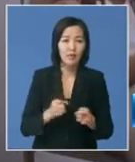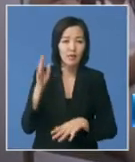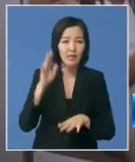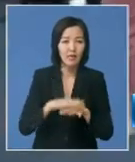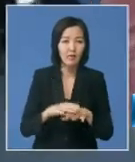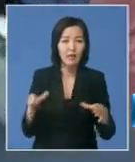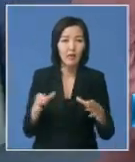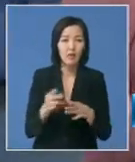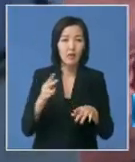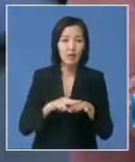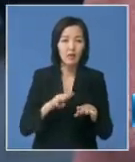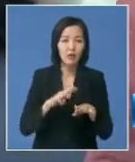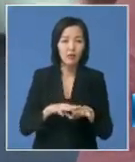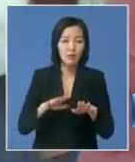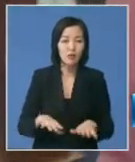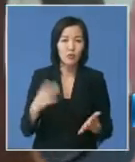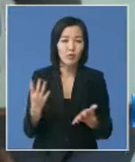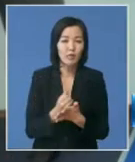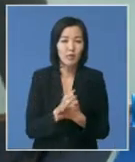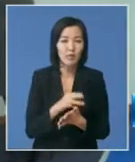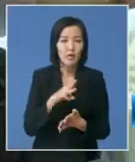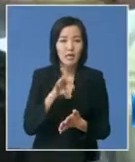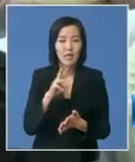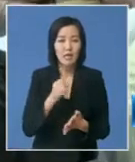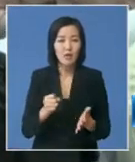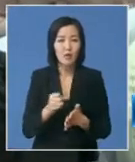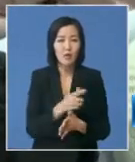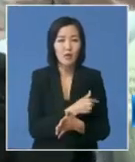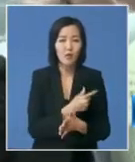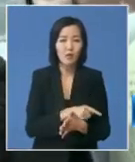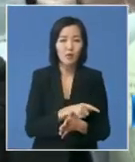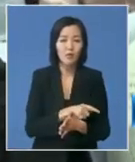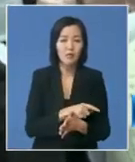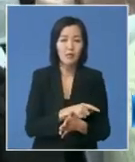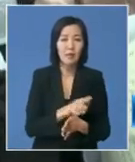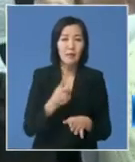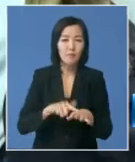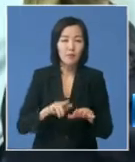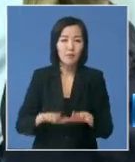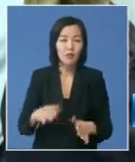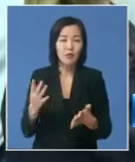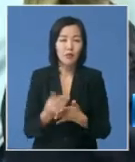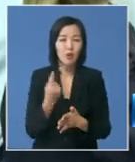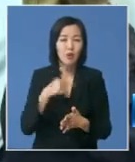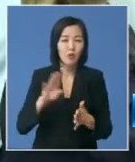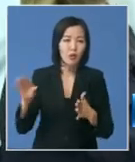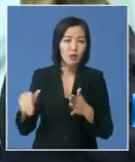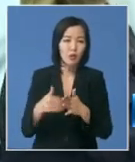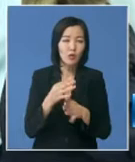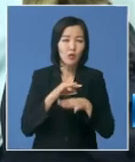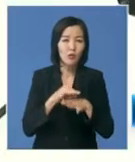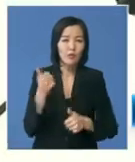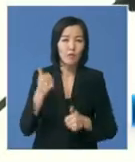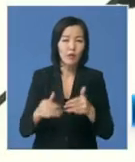әкімдігінің аппараты 2-3 орындарды еншілесе, Талғар аудандық ауруханасы көш басынан көрінді. Рухани жаңғыру аясында